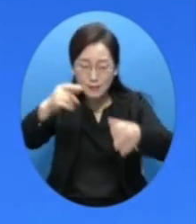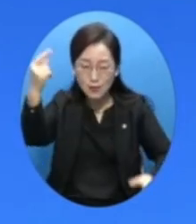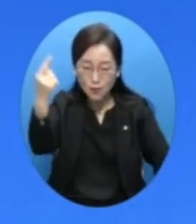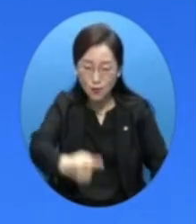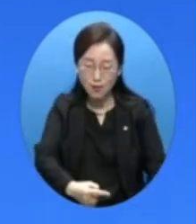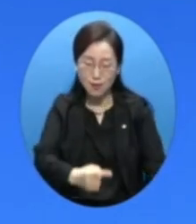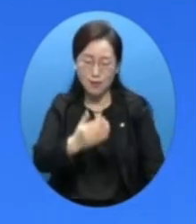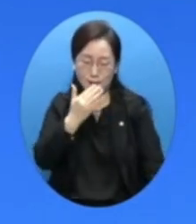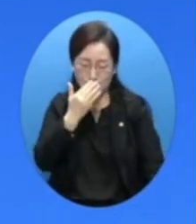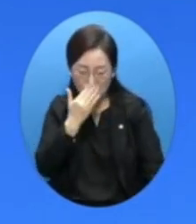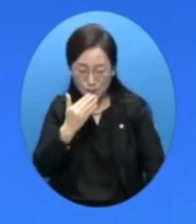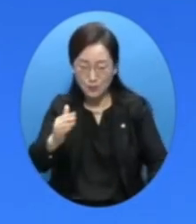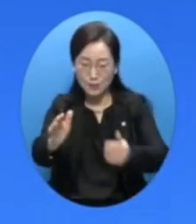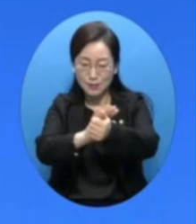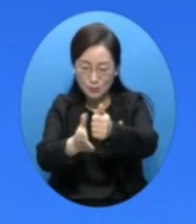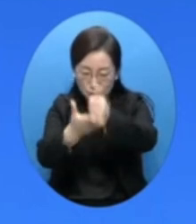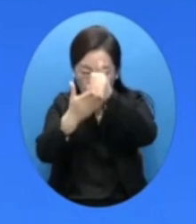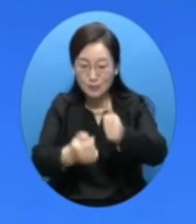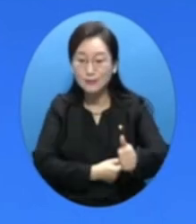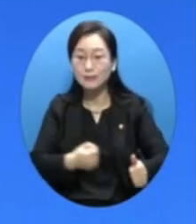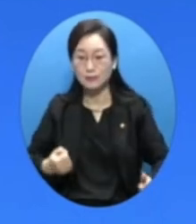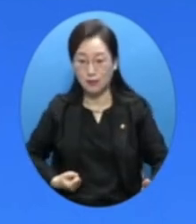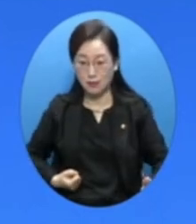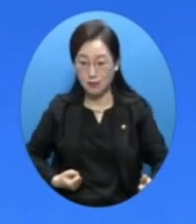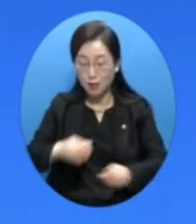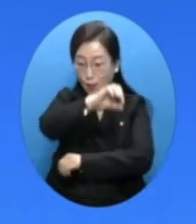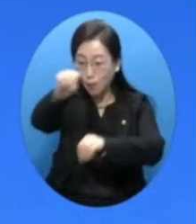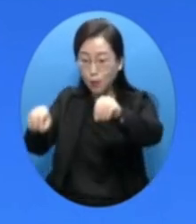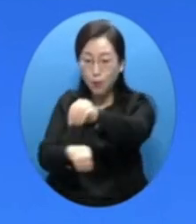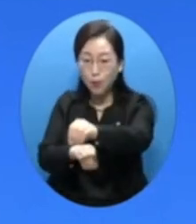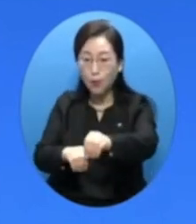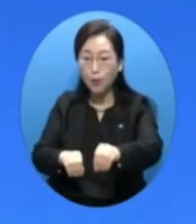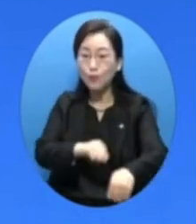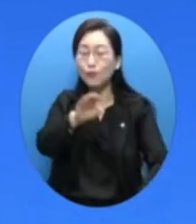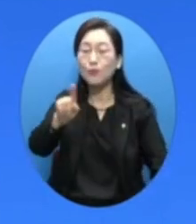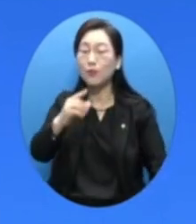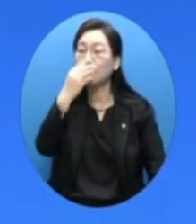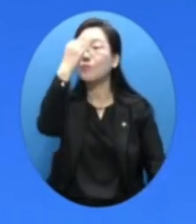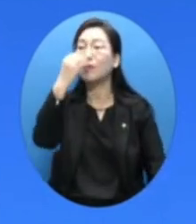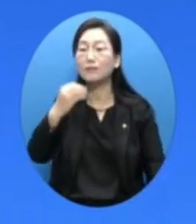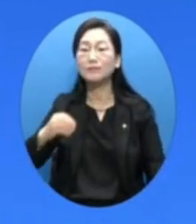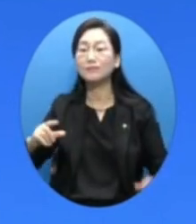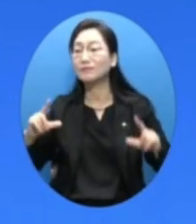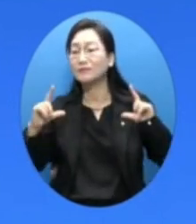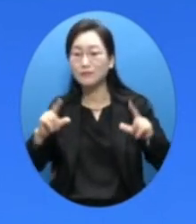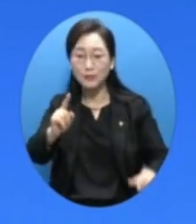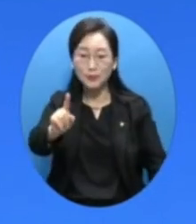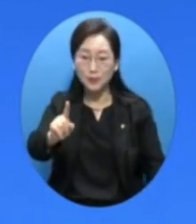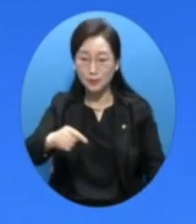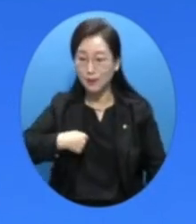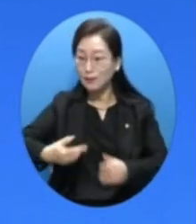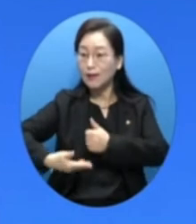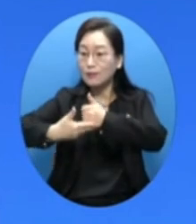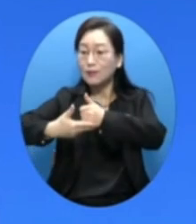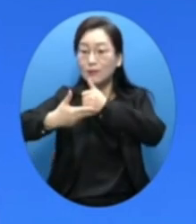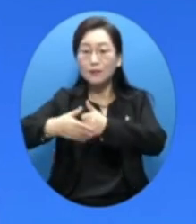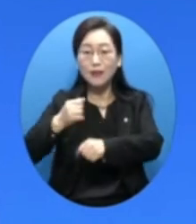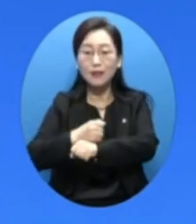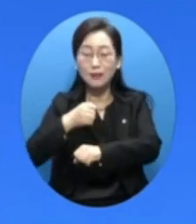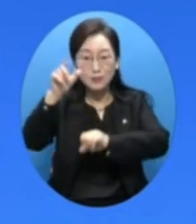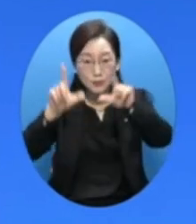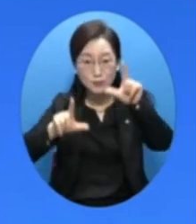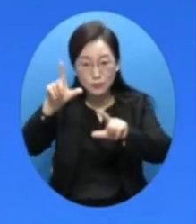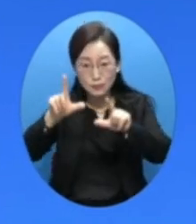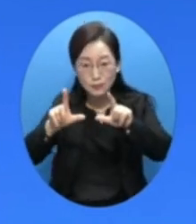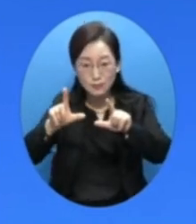철저히 낮아지시고 섬기고 희생하셨는데 우리가 무어라고 목에 힘을 주고 나를 섬기라고 나에게 나를 대접하라고 그러한 모습으로